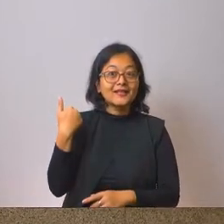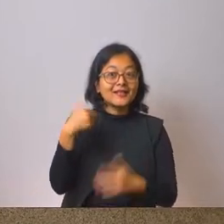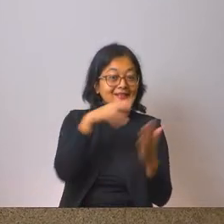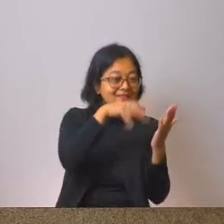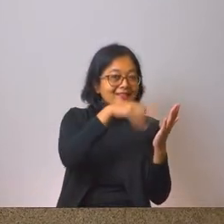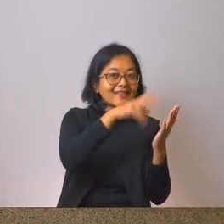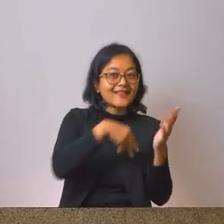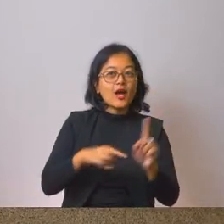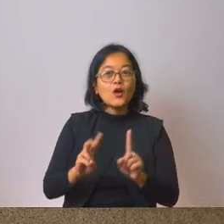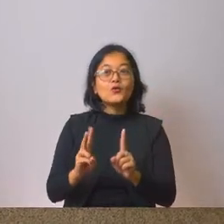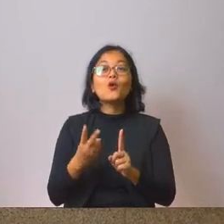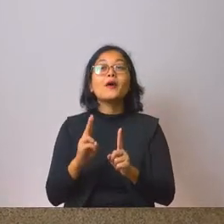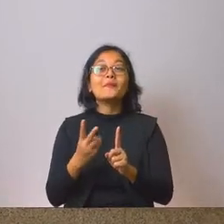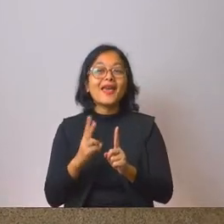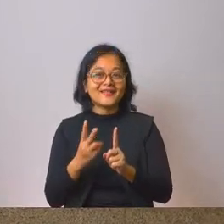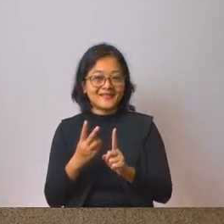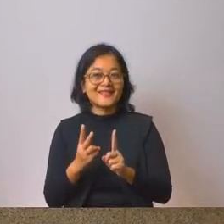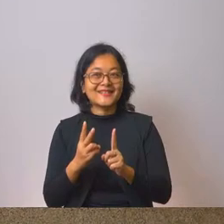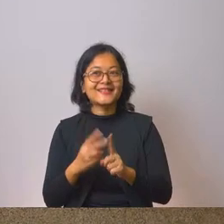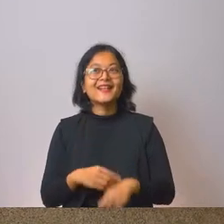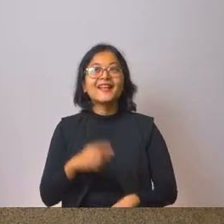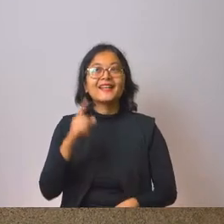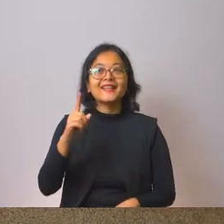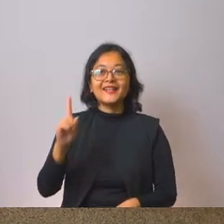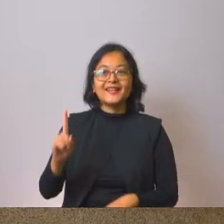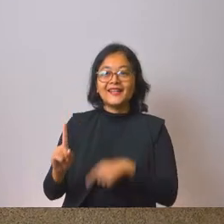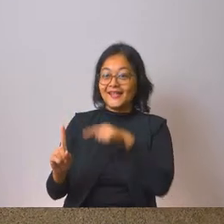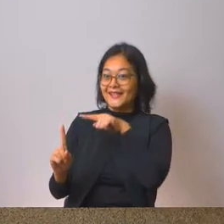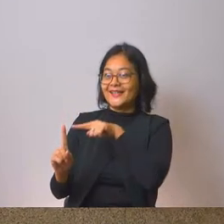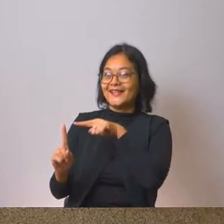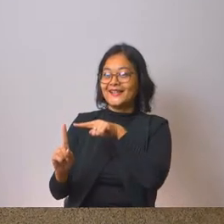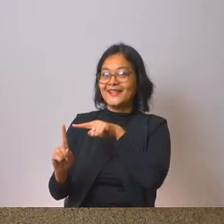ya mic-nya. Saya mau mulai dari Boas dulu deh. Boas,